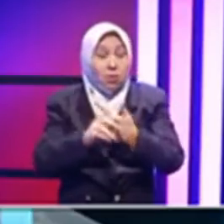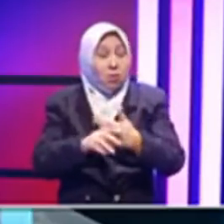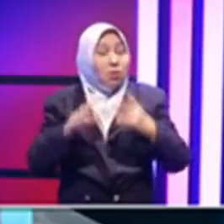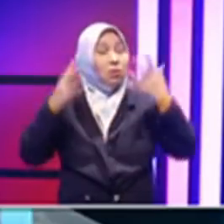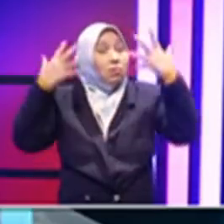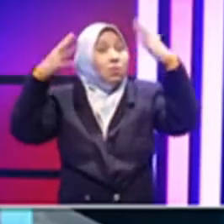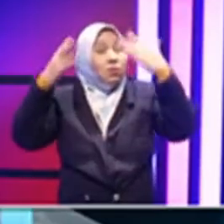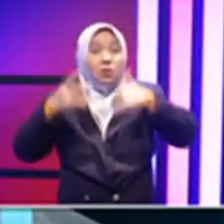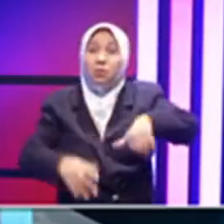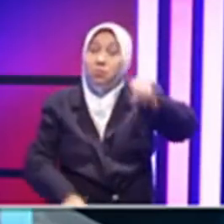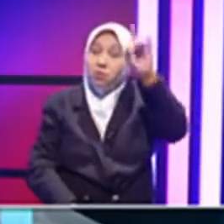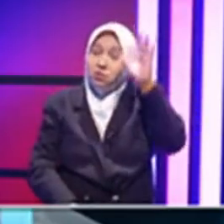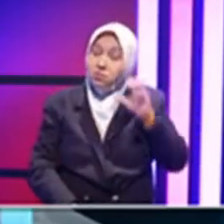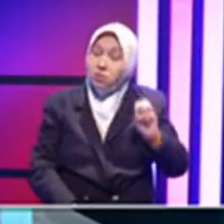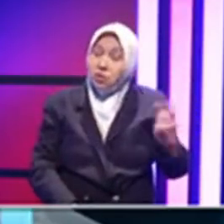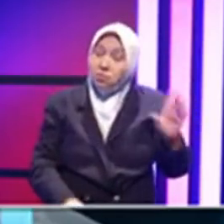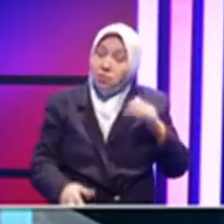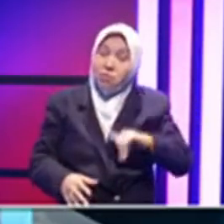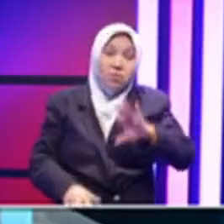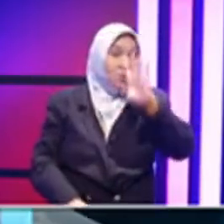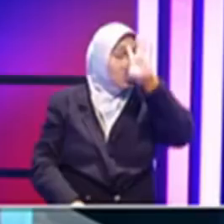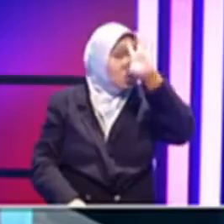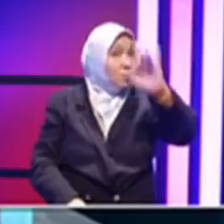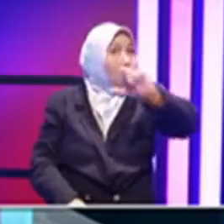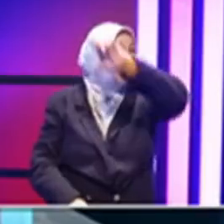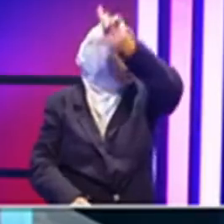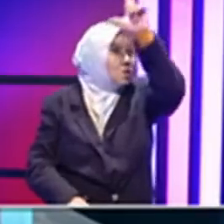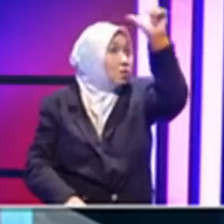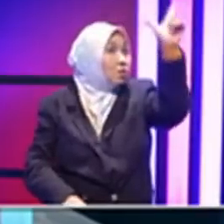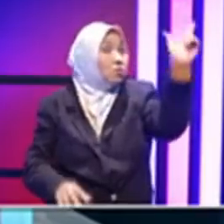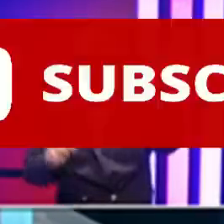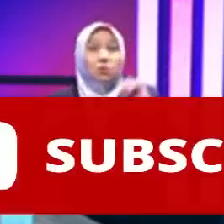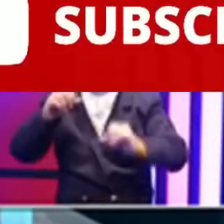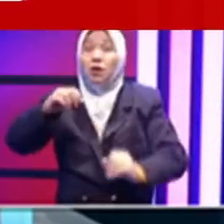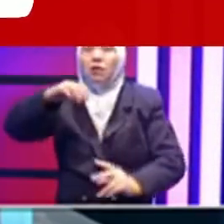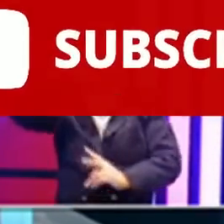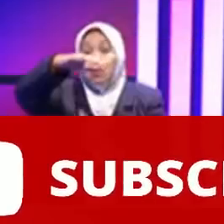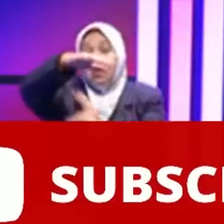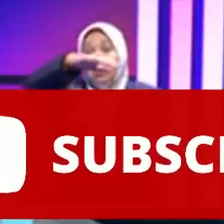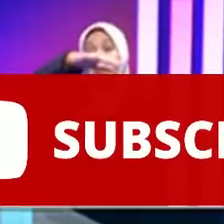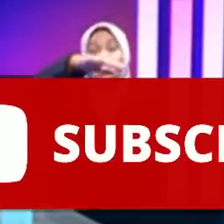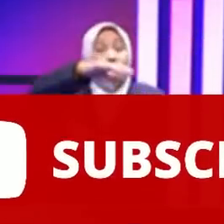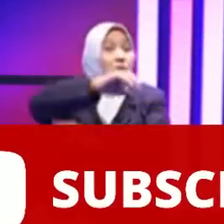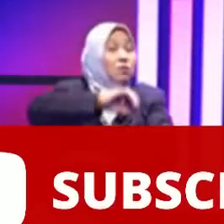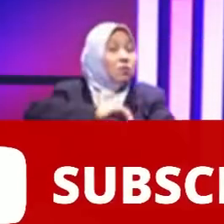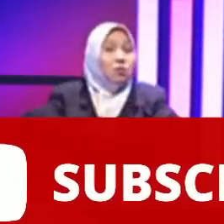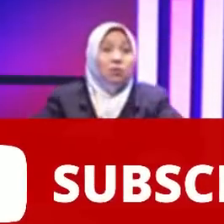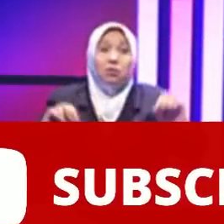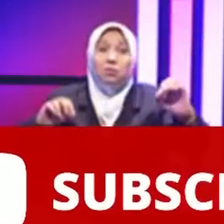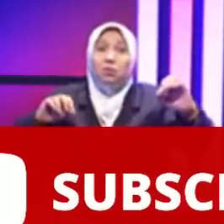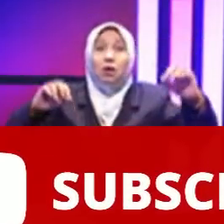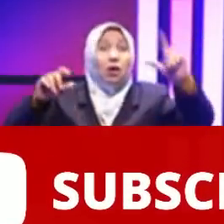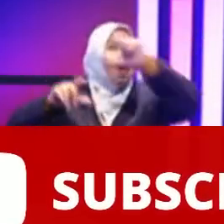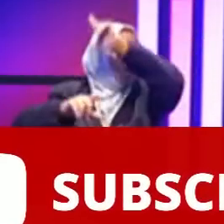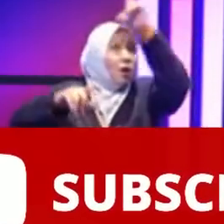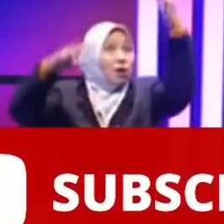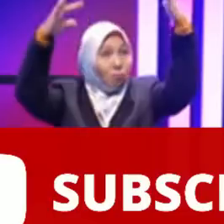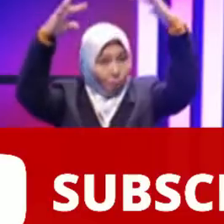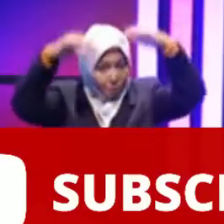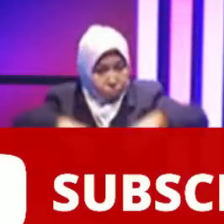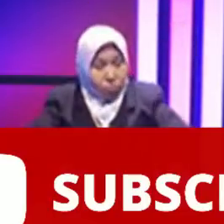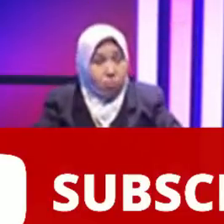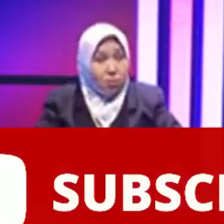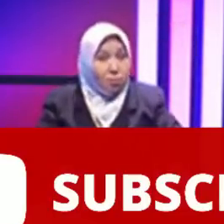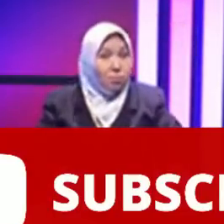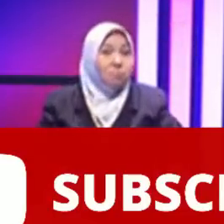Wa Taala. Allah Taala menciptakan langit yang tidak ada tiang, tetapi tidak pernah kita dengar langit runtuh dan sebagainya. Akan